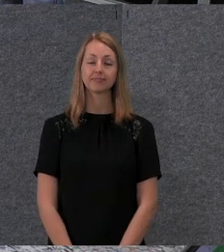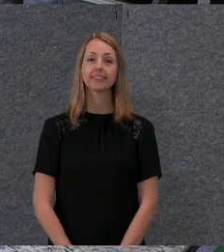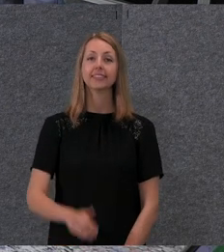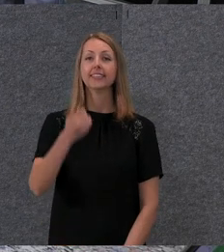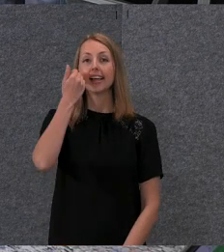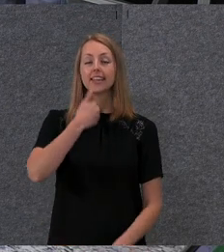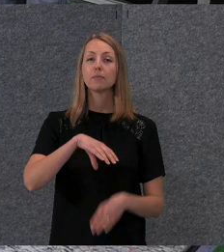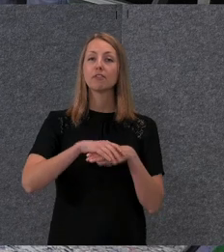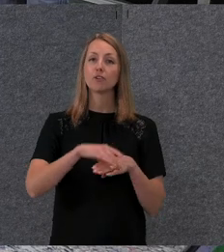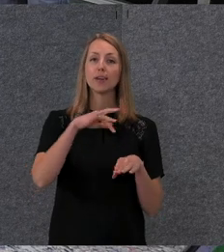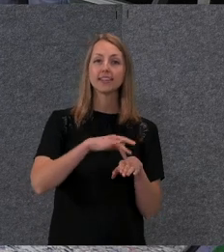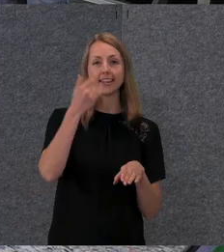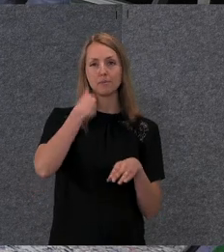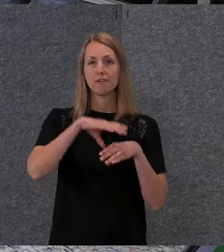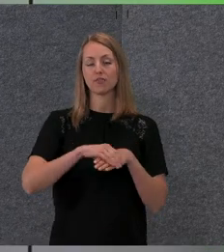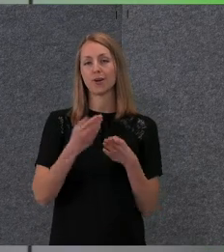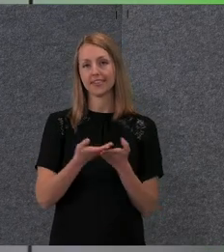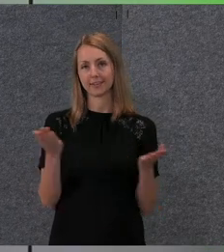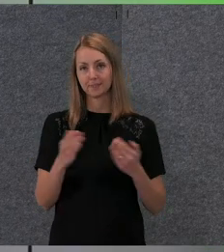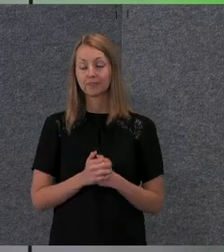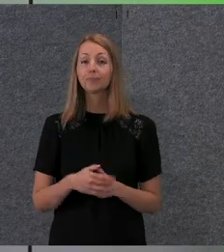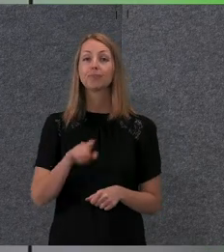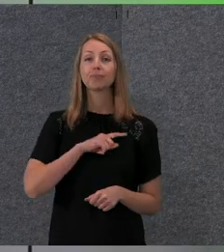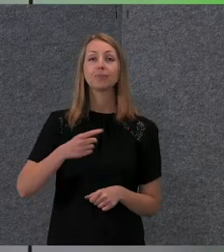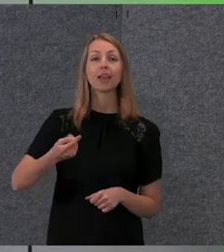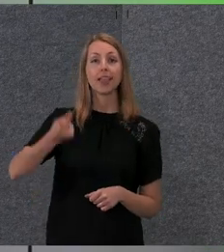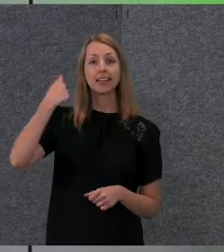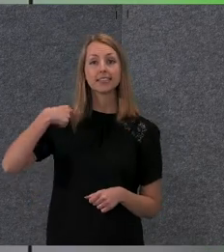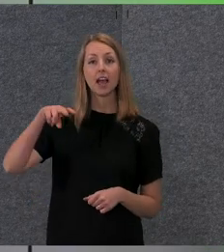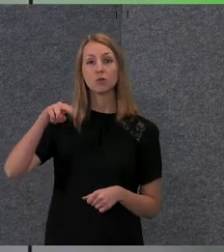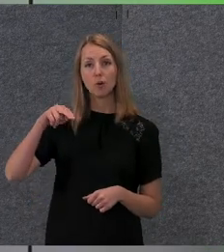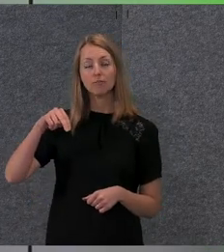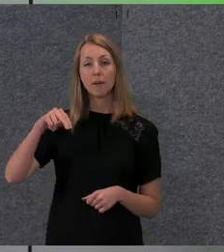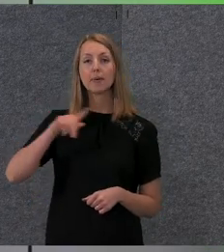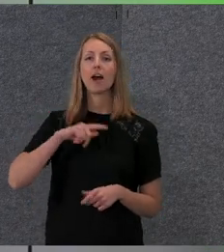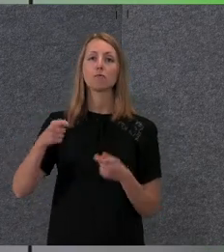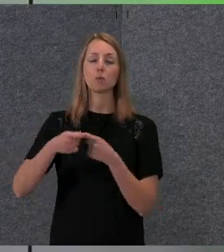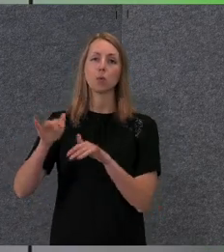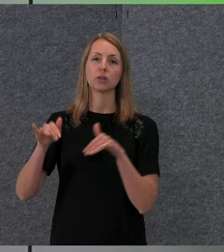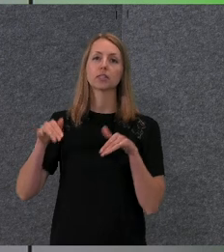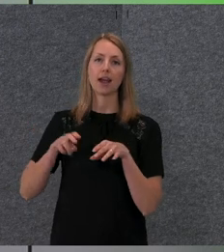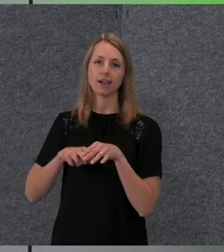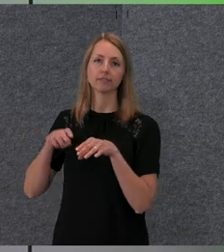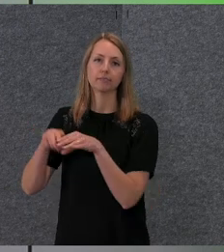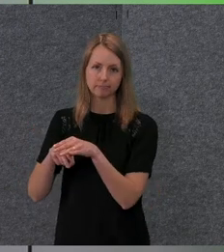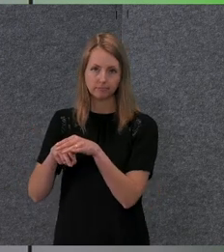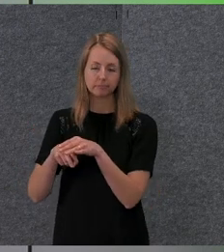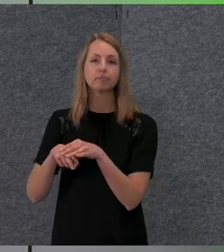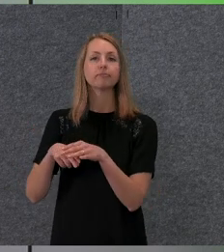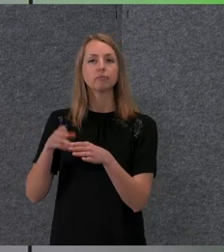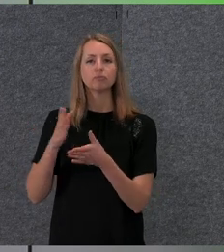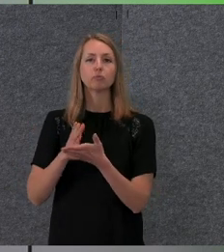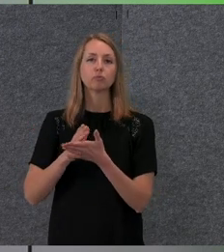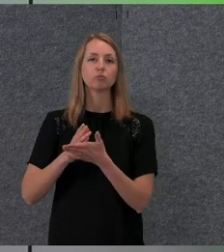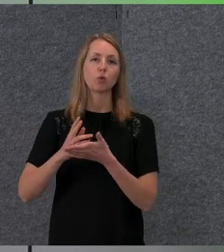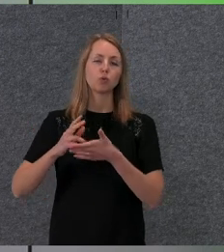Liebe Freundinnen und Freunde, ich bin im November vergangenen Jahres nachgerückt in den Bundestag zu einem Zeitpunkt, wo die Vorbereitung